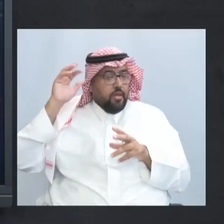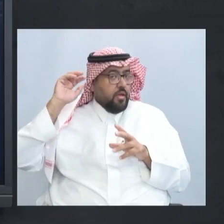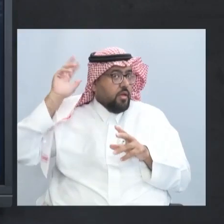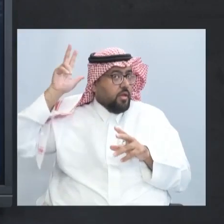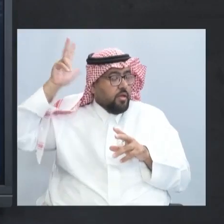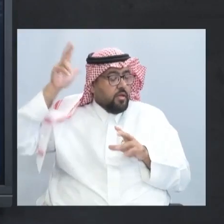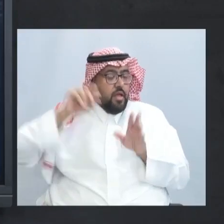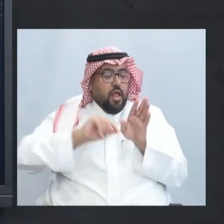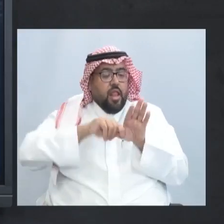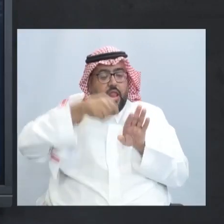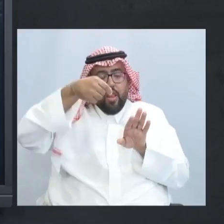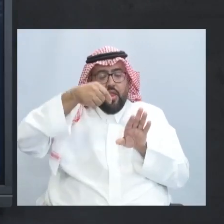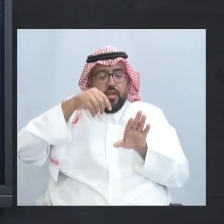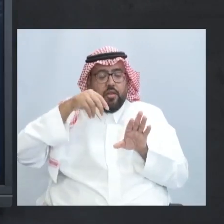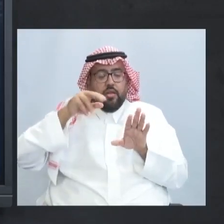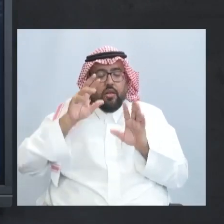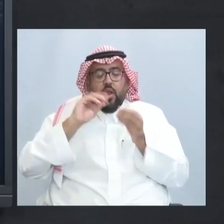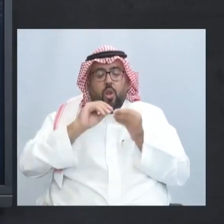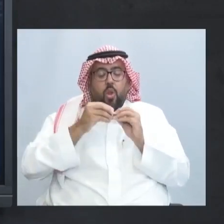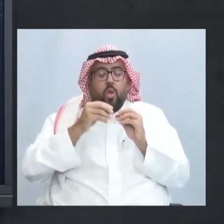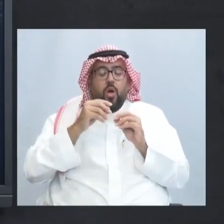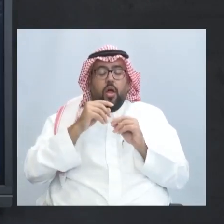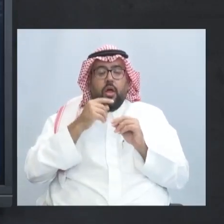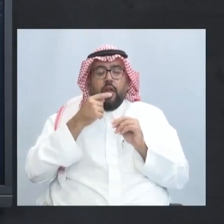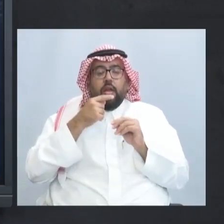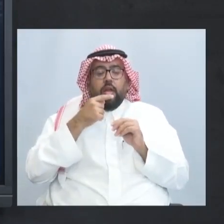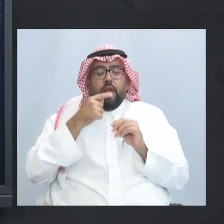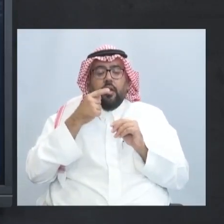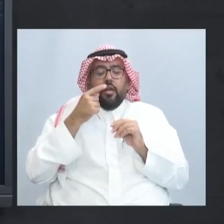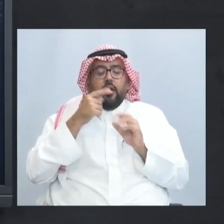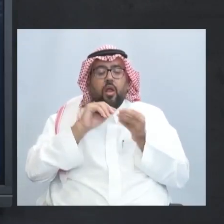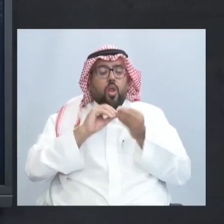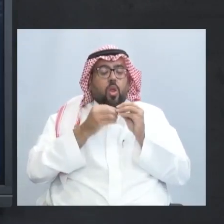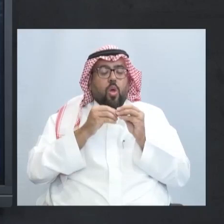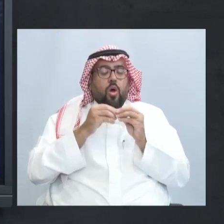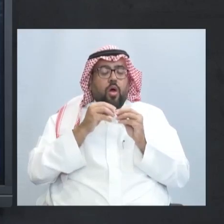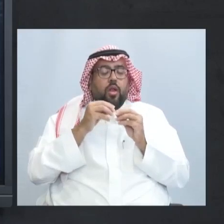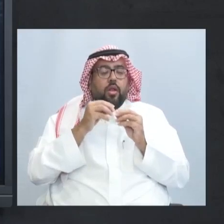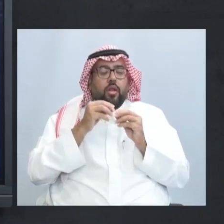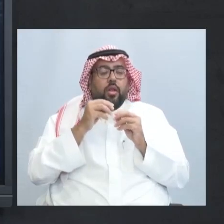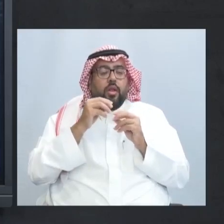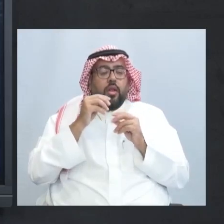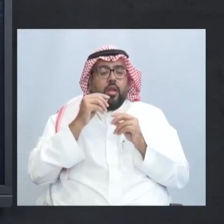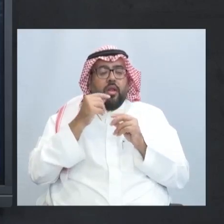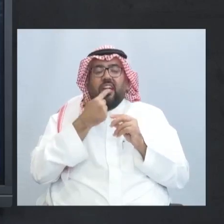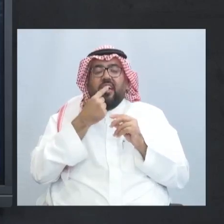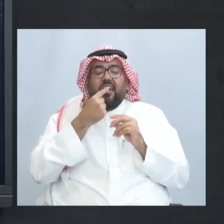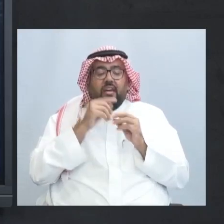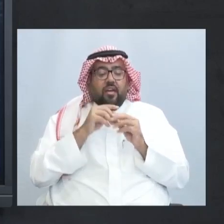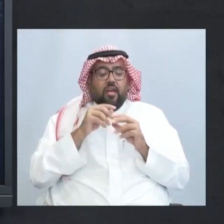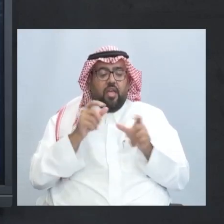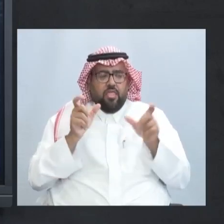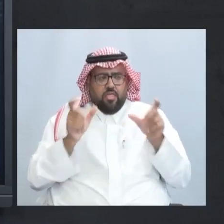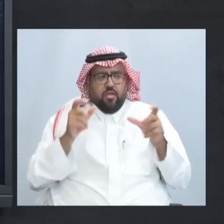تظهر البقعه ذات اللون الابيض تعطي اشاره تحذير لباقي القطيع ايضا يستخدم كاسلوب للدفاع عن نفس مثل